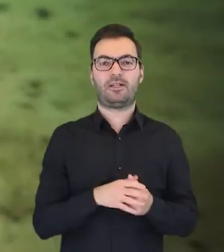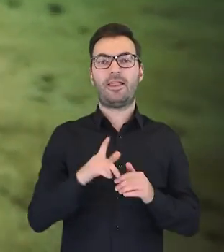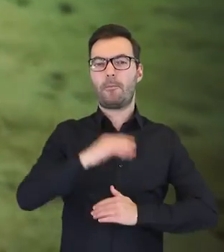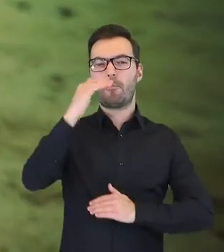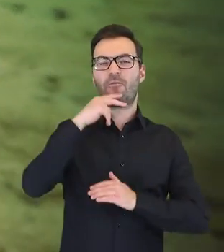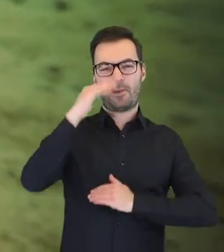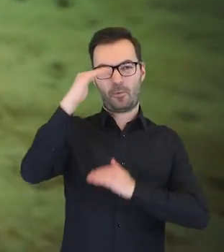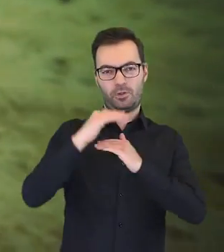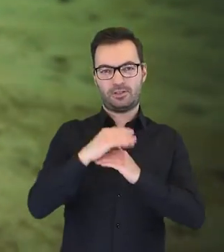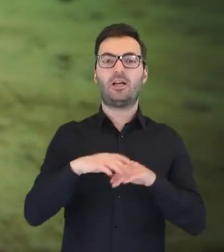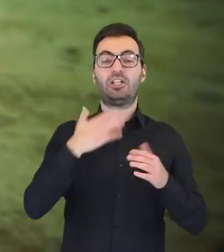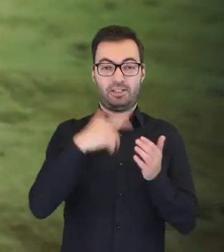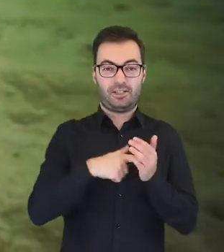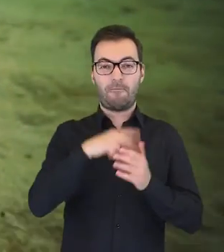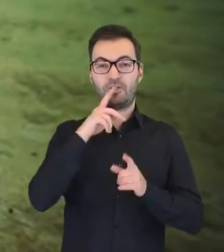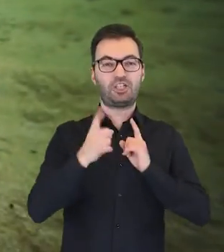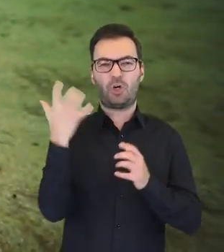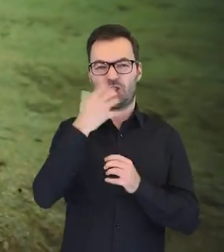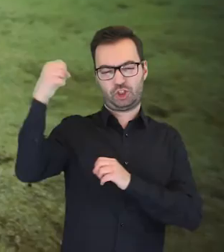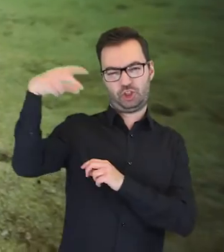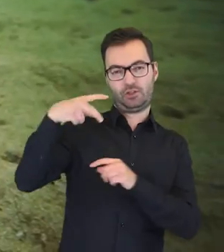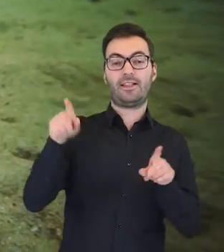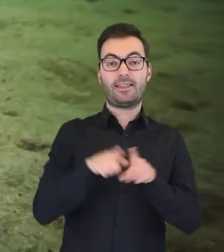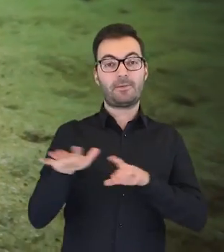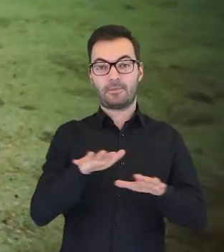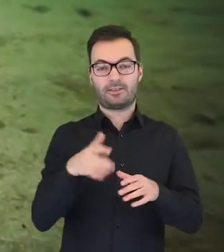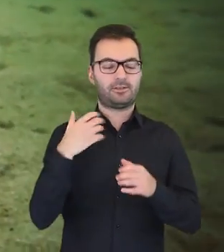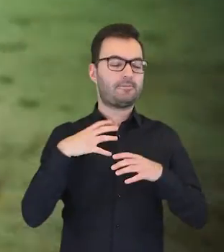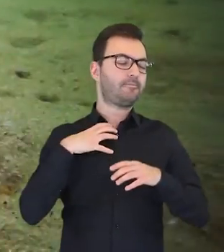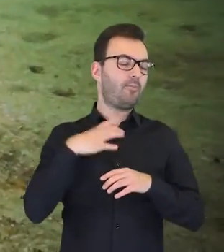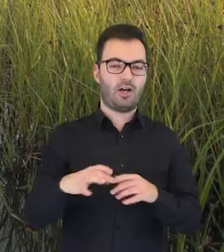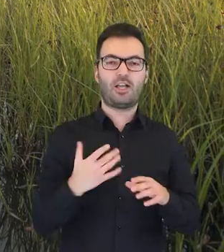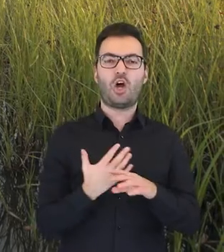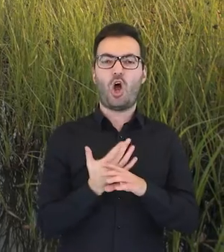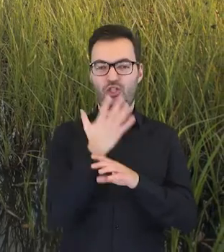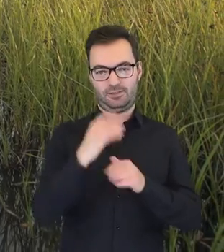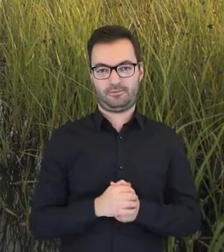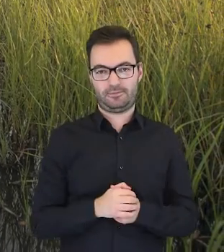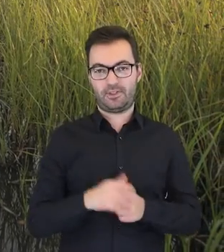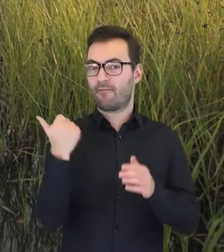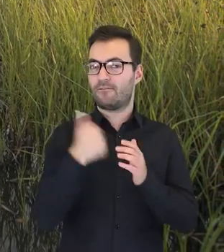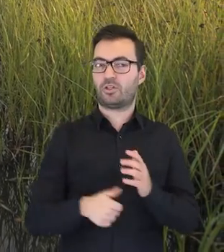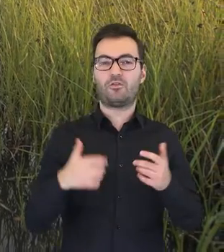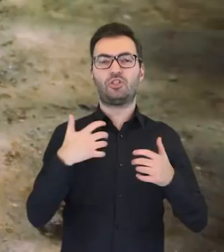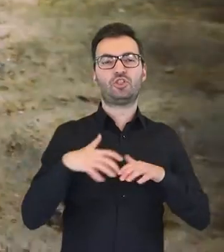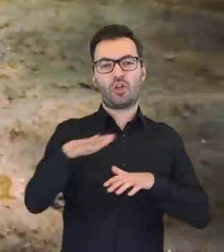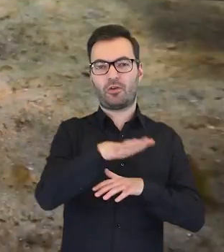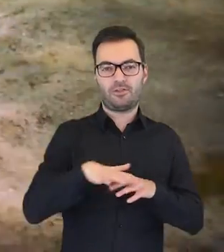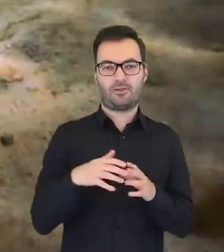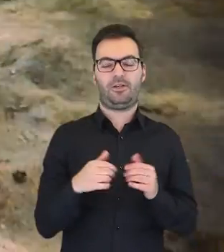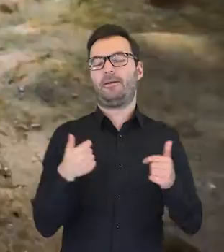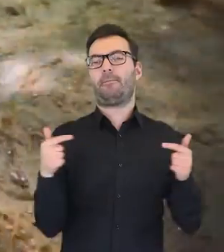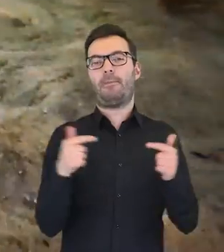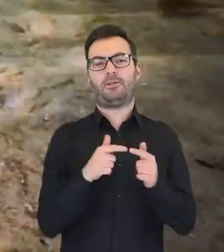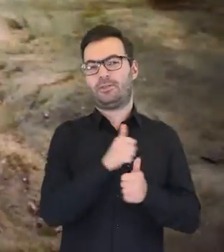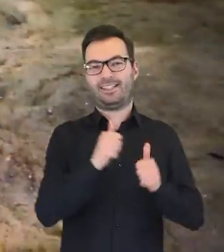czyli posiadający bardzo szybko nagrzewającą się wodę, ale także jest miejscem, gdzie mamy bogactwo roślin. To jest wyjątkowe środowisko, w którym świetnie czują się nie